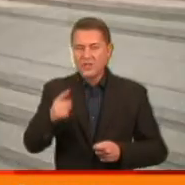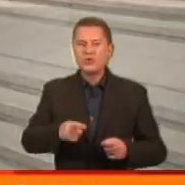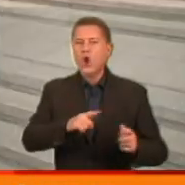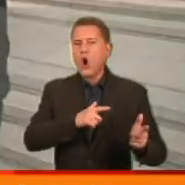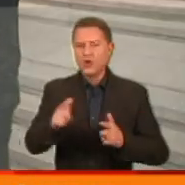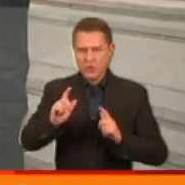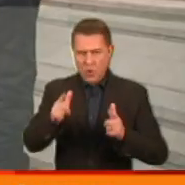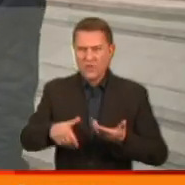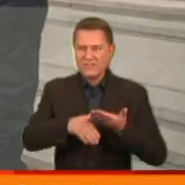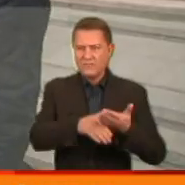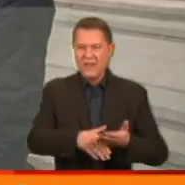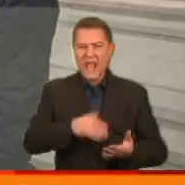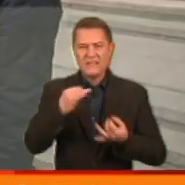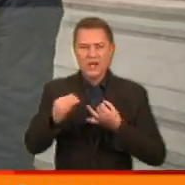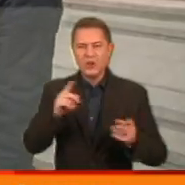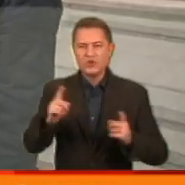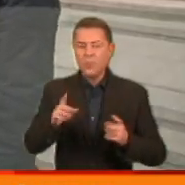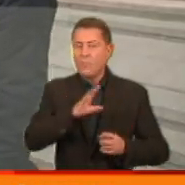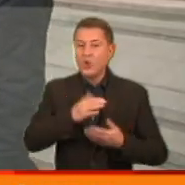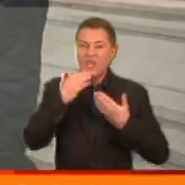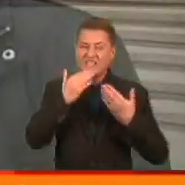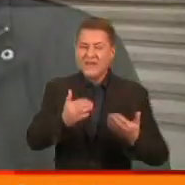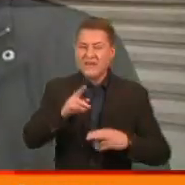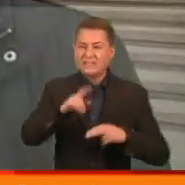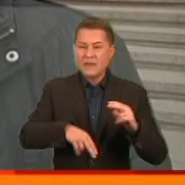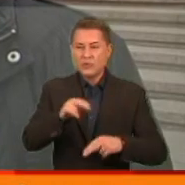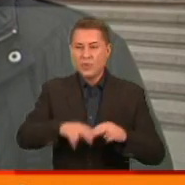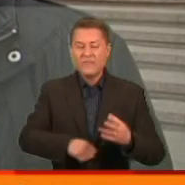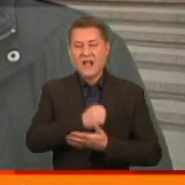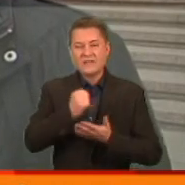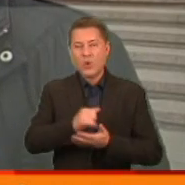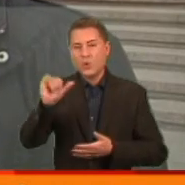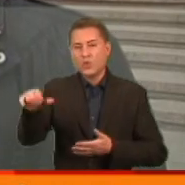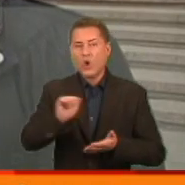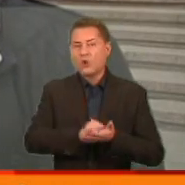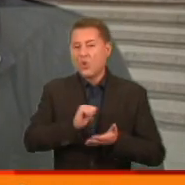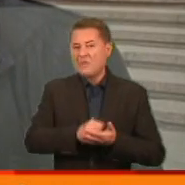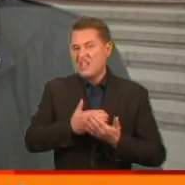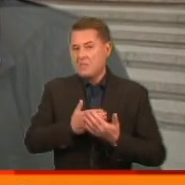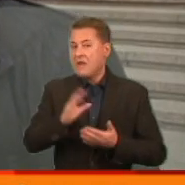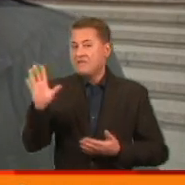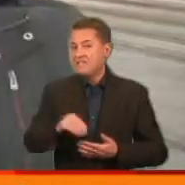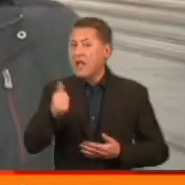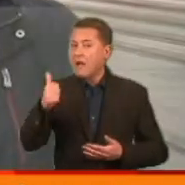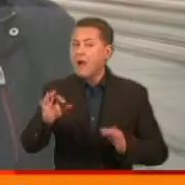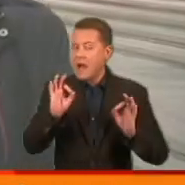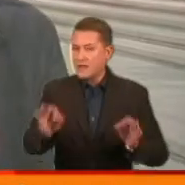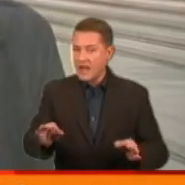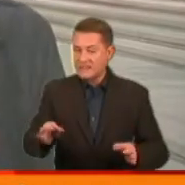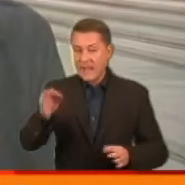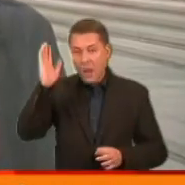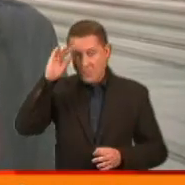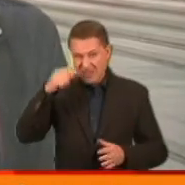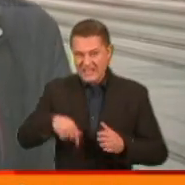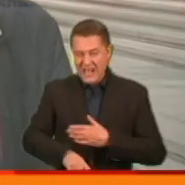сприяти діалогові, аби було звернення від забудовника. Констатують, у того з документами ніби все гаразд. І додають, хіба підземні